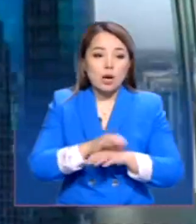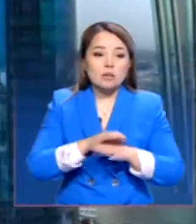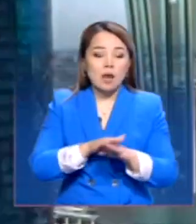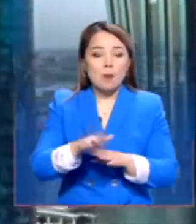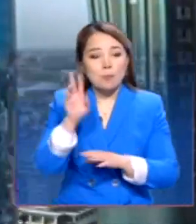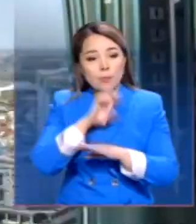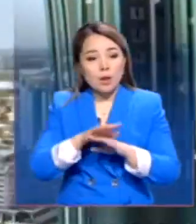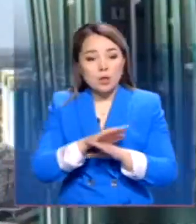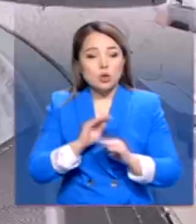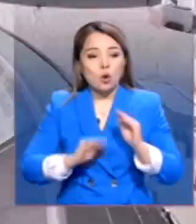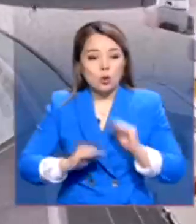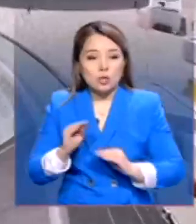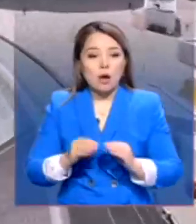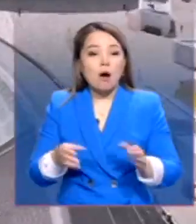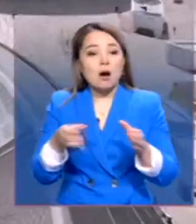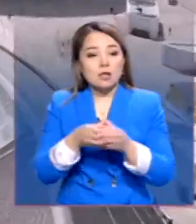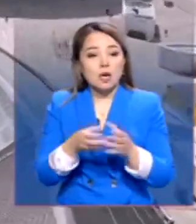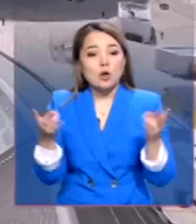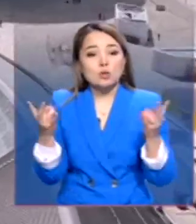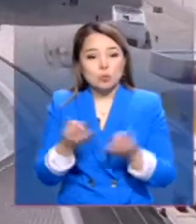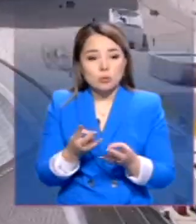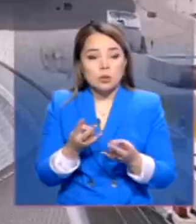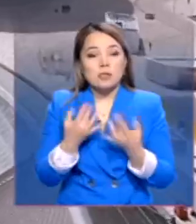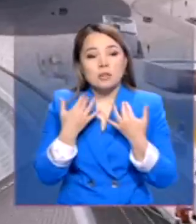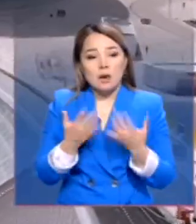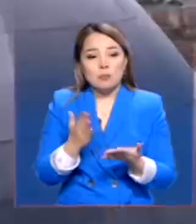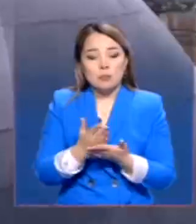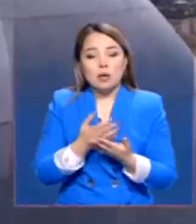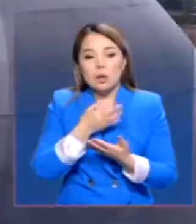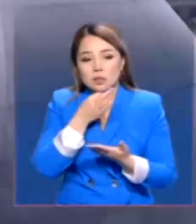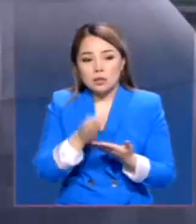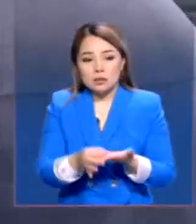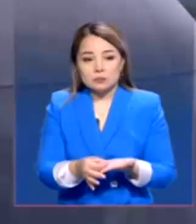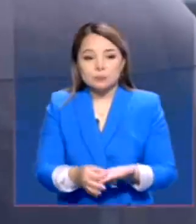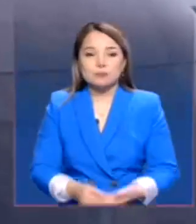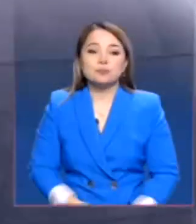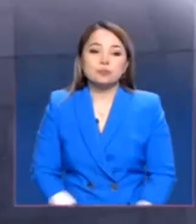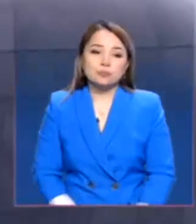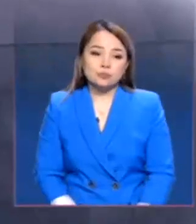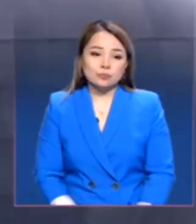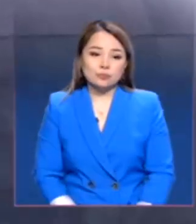мемлекеттік құрылым немесе агенттік қажет екенін айтады. Амангелді Айтхан, Бақтияр Омар, Апта.